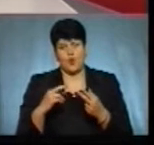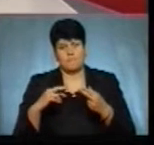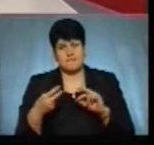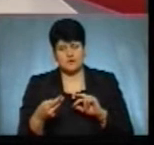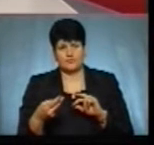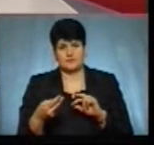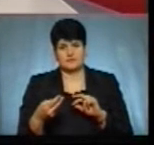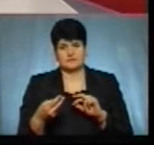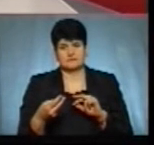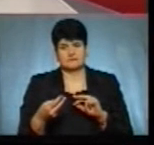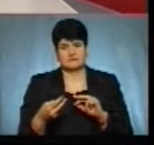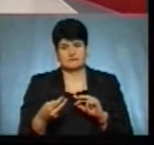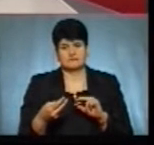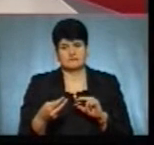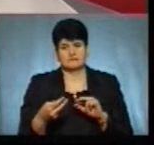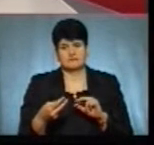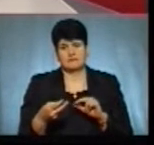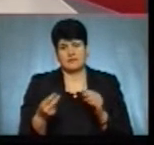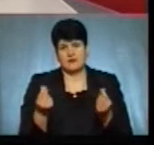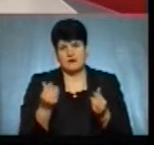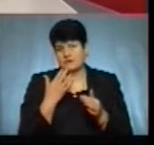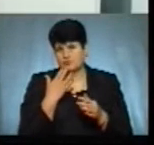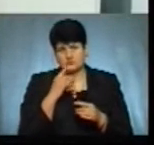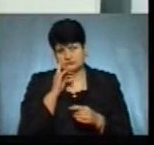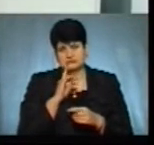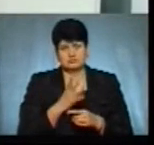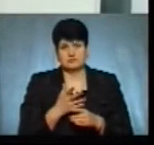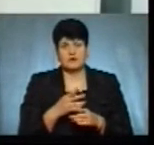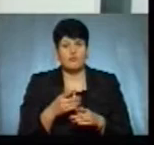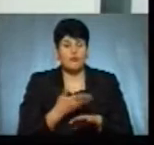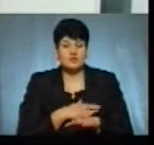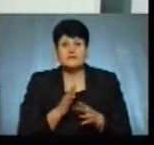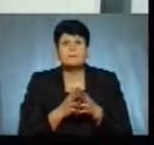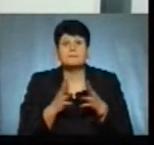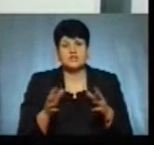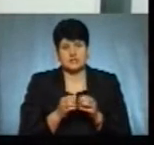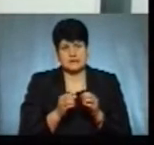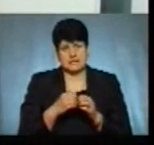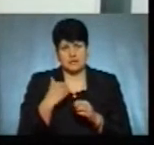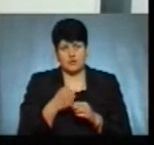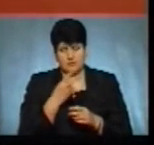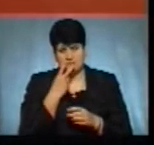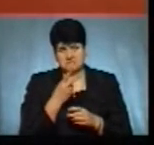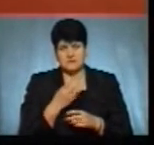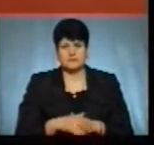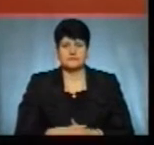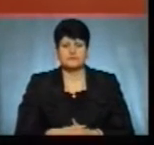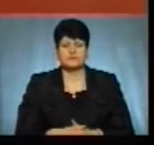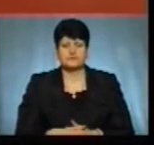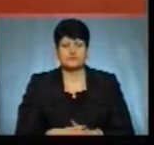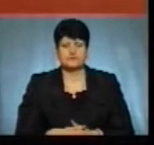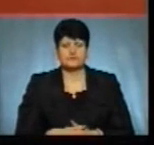там валюту по досить таки привабливих курсах. Це в Польщі є більше 10 років, наскільки я так вивчав і бачив. То,